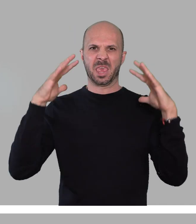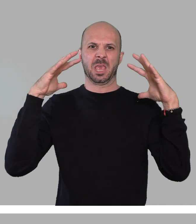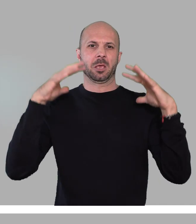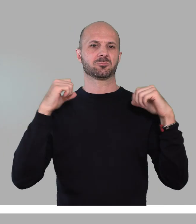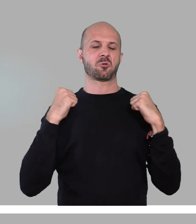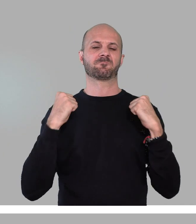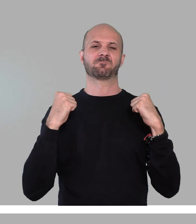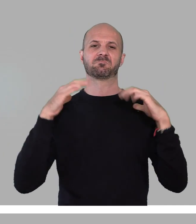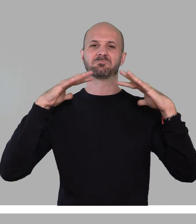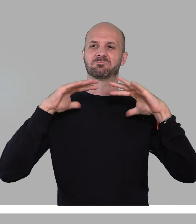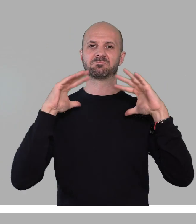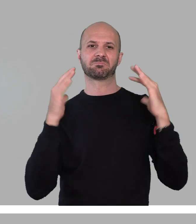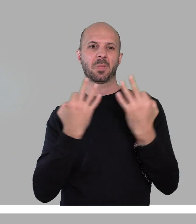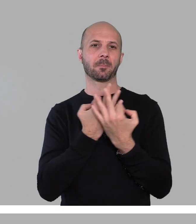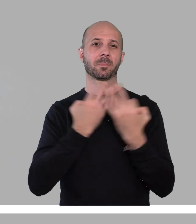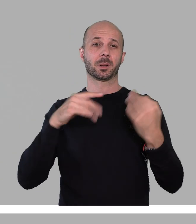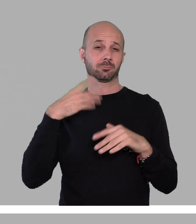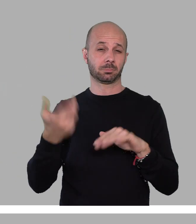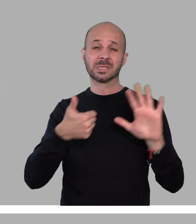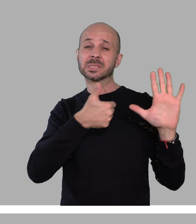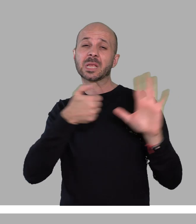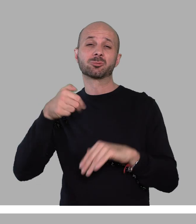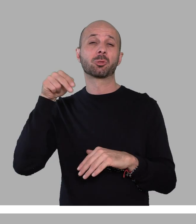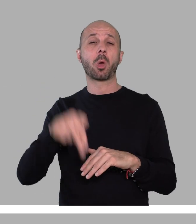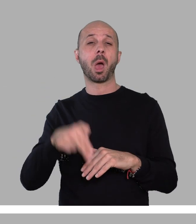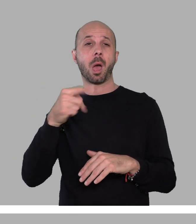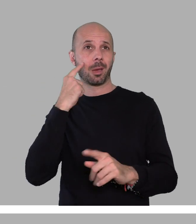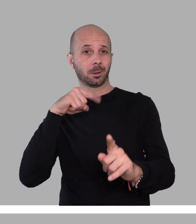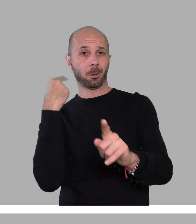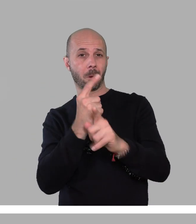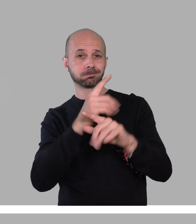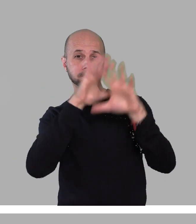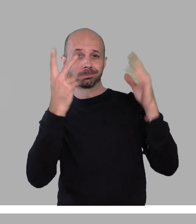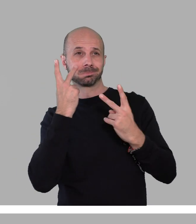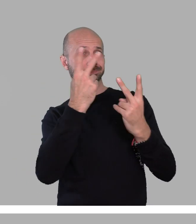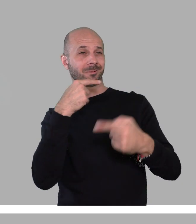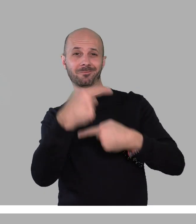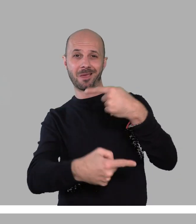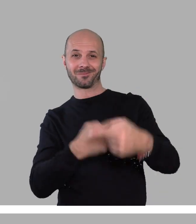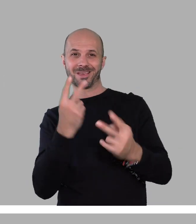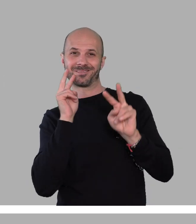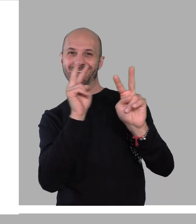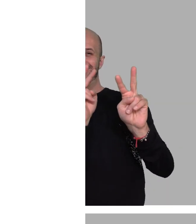e alleggerire il peso, tanto che insomma dopo 600 anni ancora è qua, viva e vegeta.